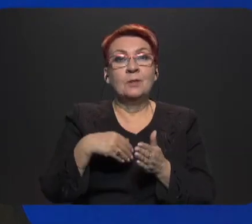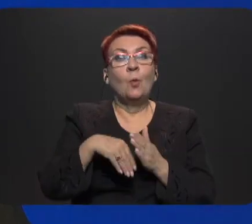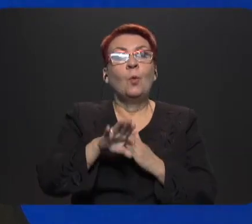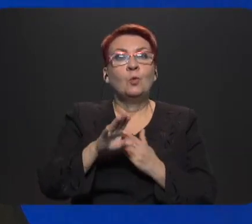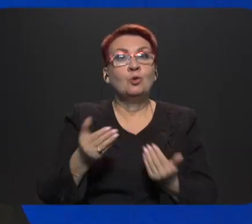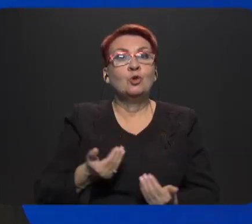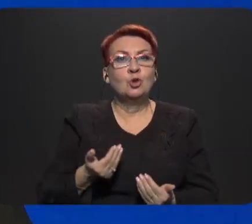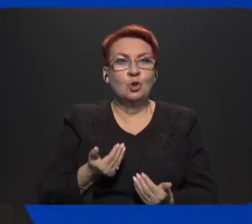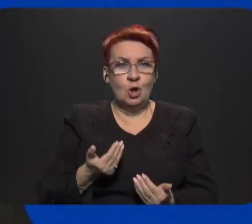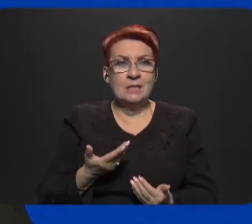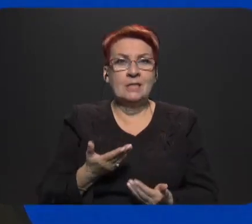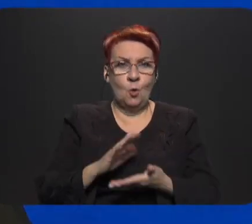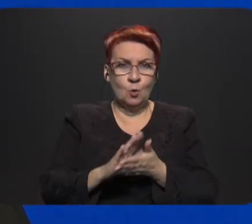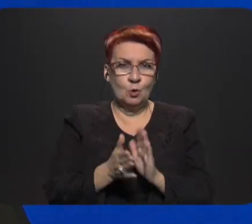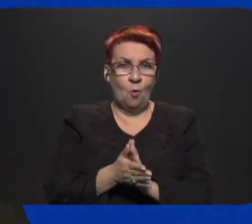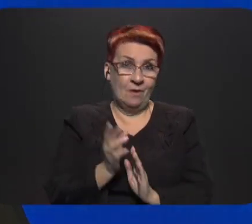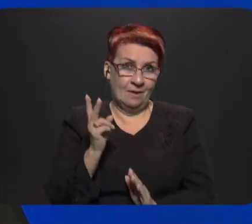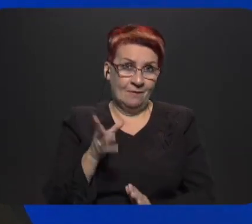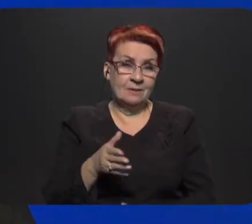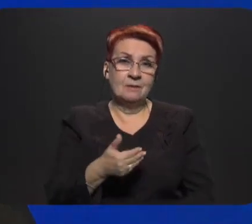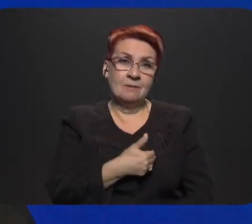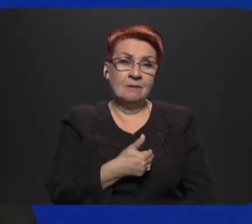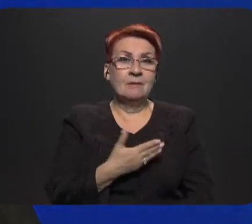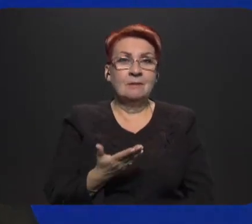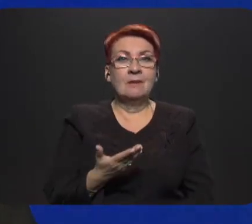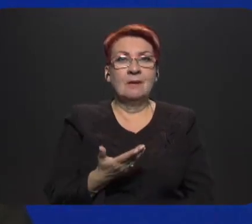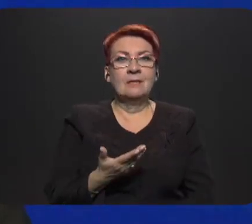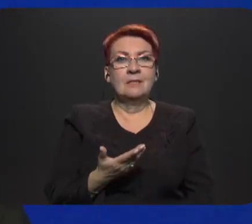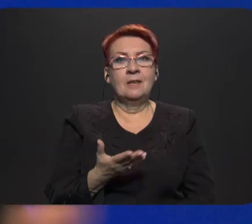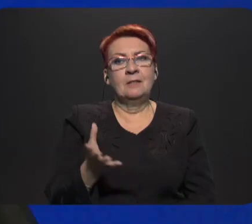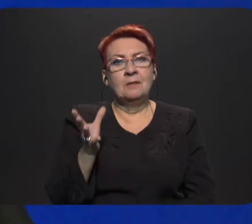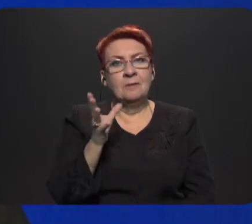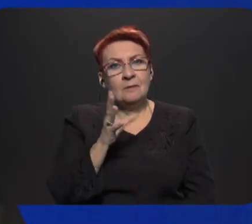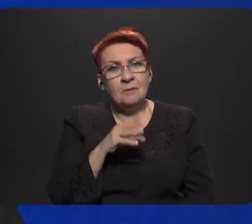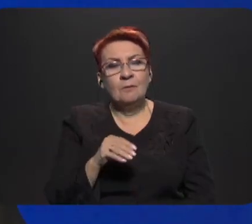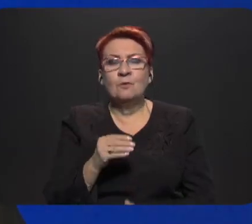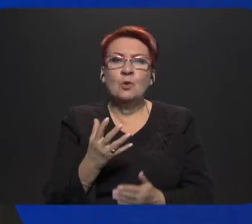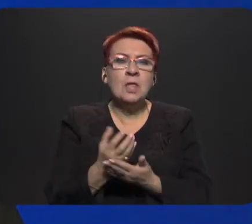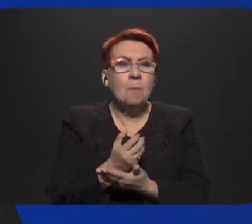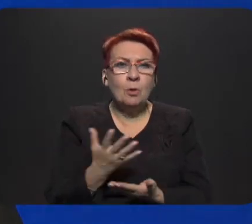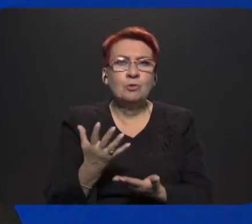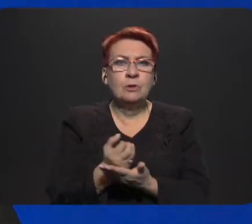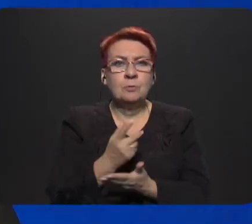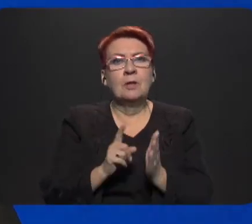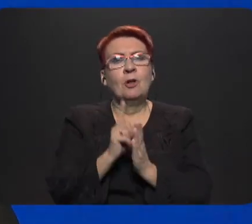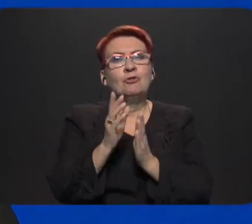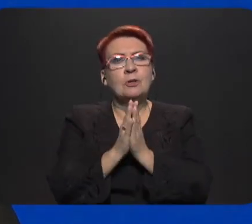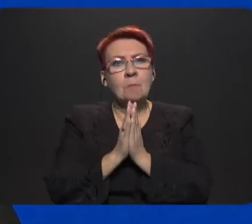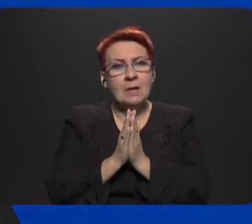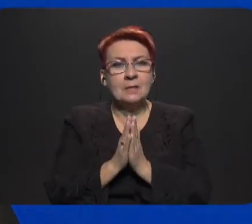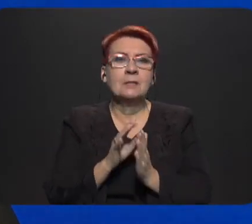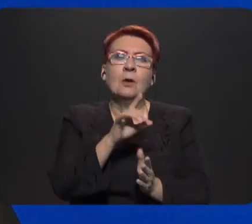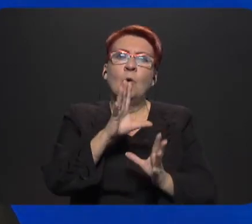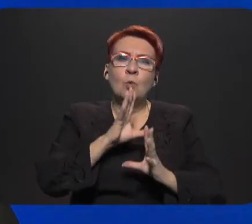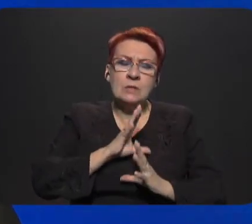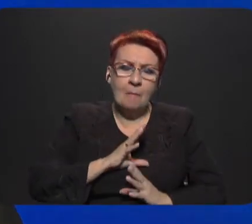улучшить жилищные условия, да, тоже думаю, вроде бы все сочетал, все не получалось. Начали молиться,